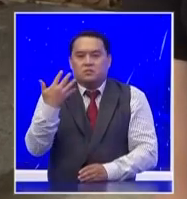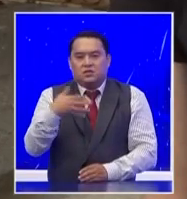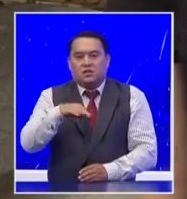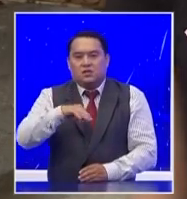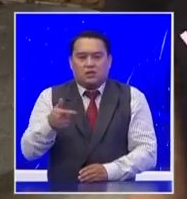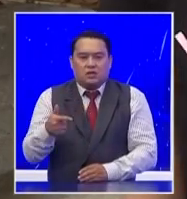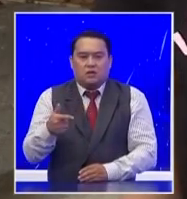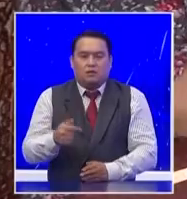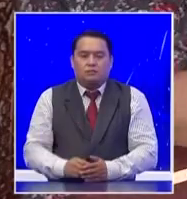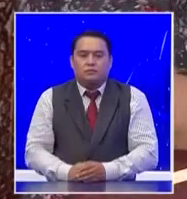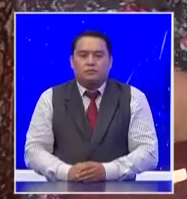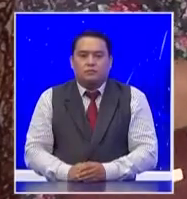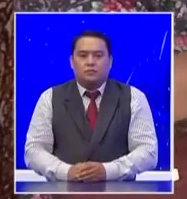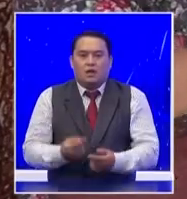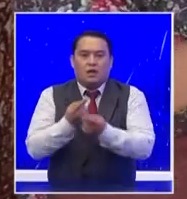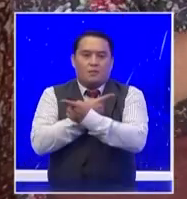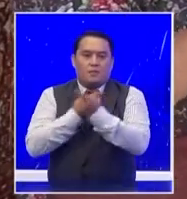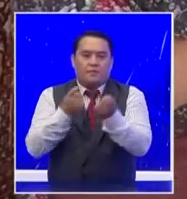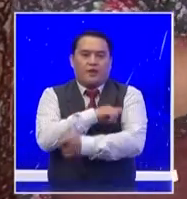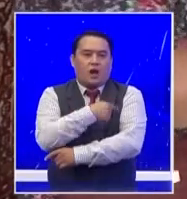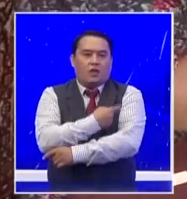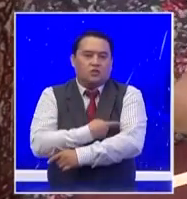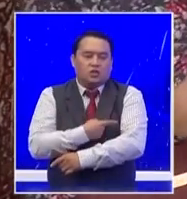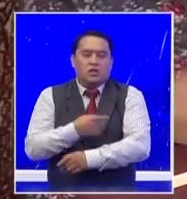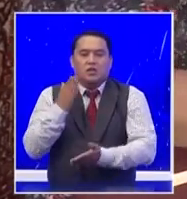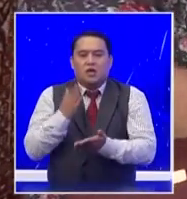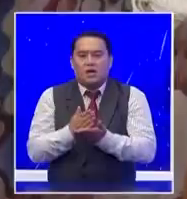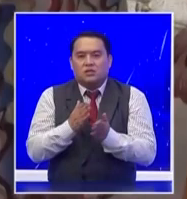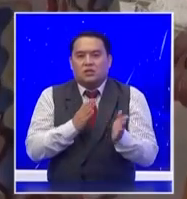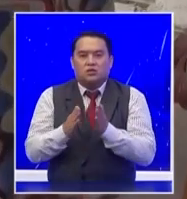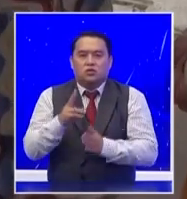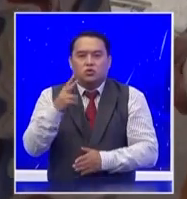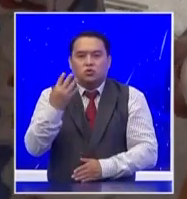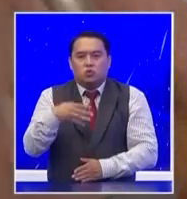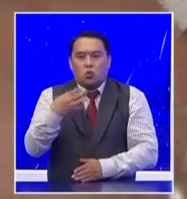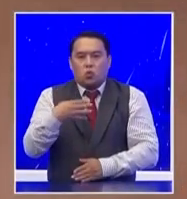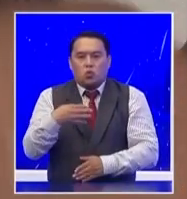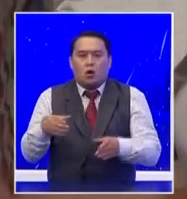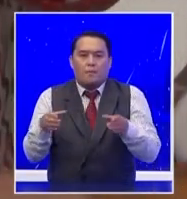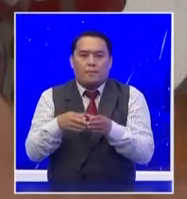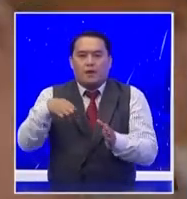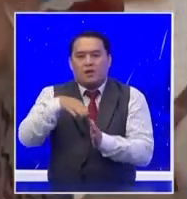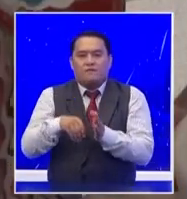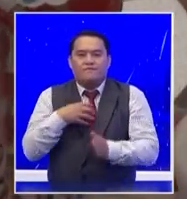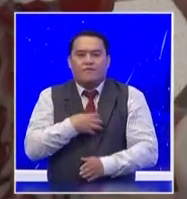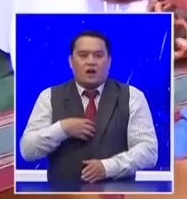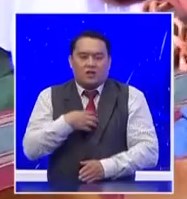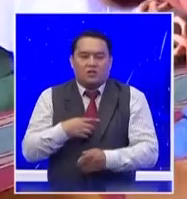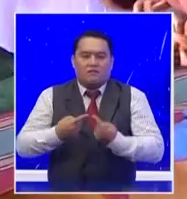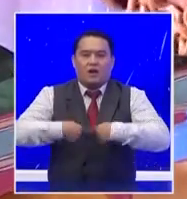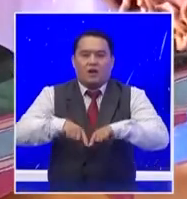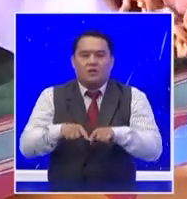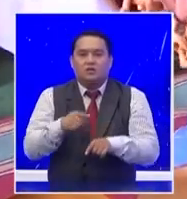И это довольно нормально. По информации врачей, в кобыльем молоке содержится порядка 40 биологических компонентов, важных для организма